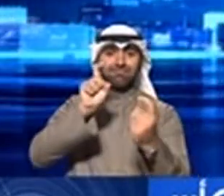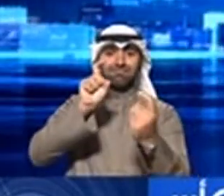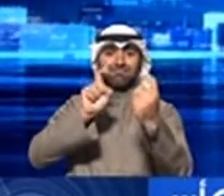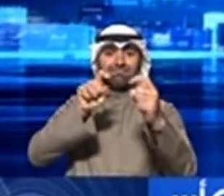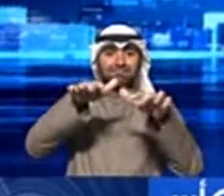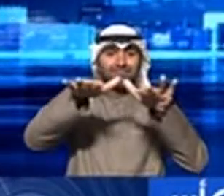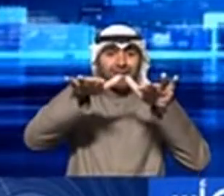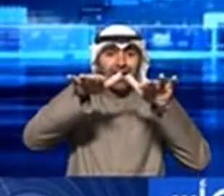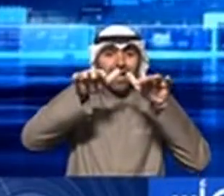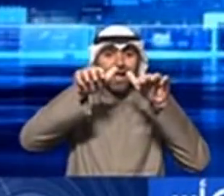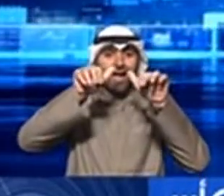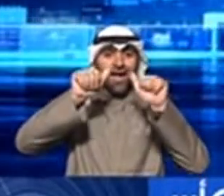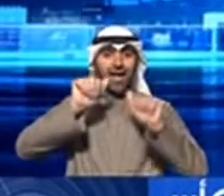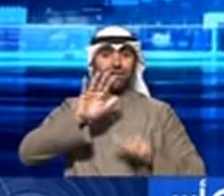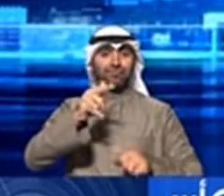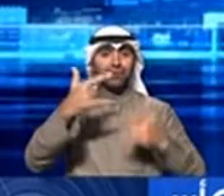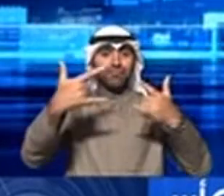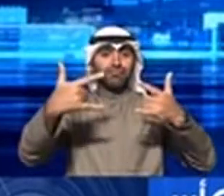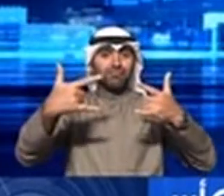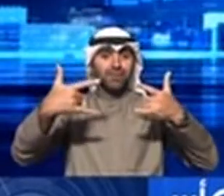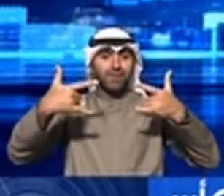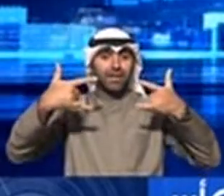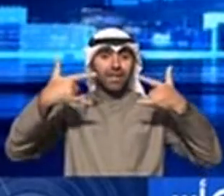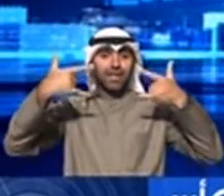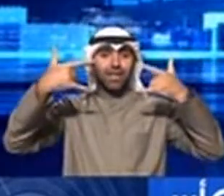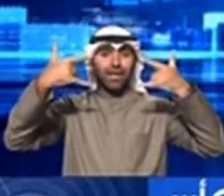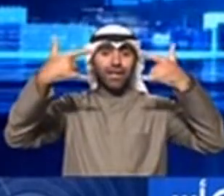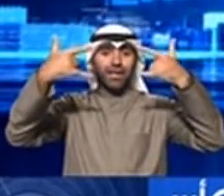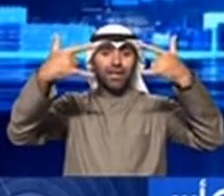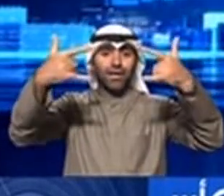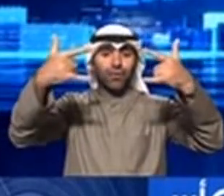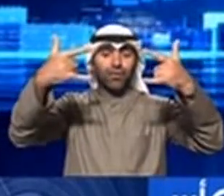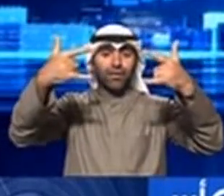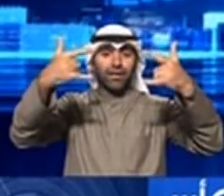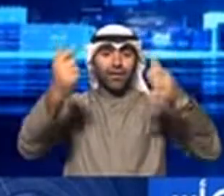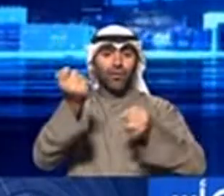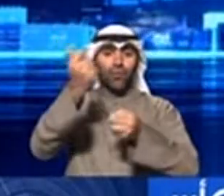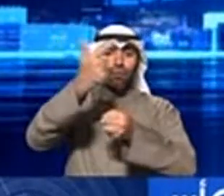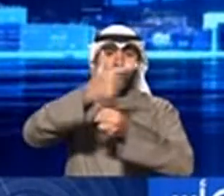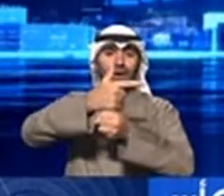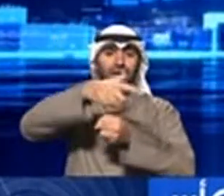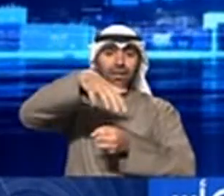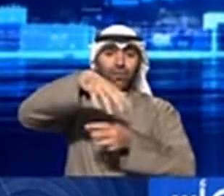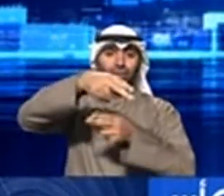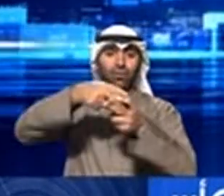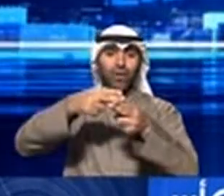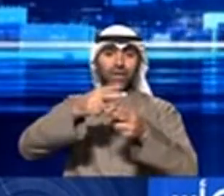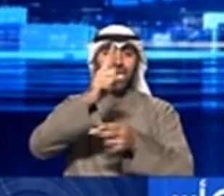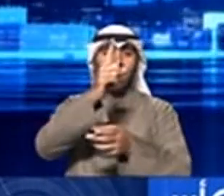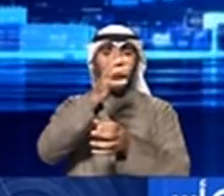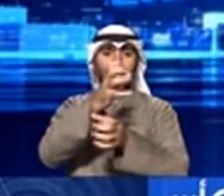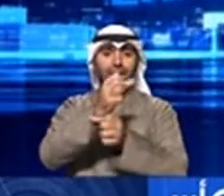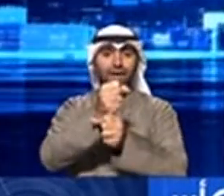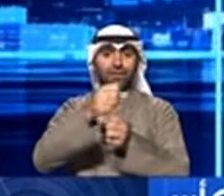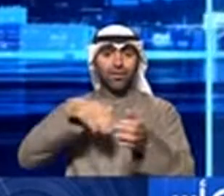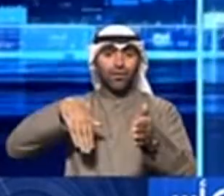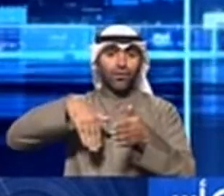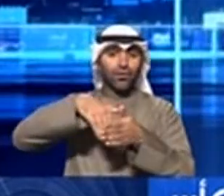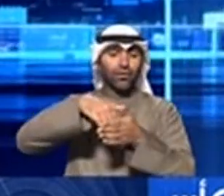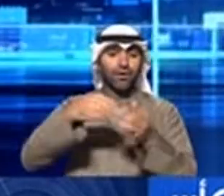على كأس سموه بين فريقي نادي الكويت الرياضي ونادي القادسية الرياضي. وقد